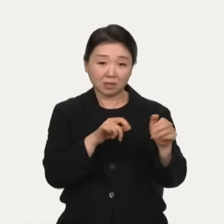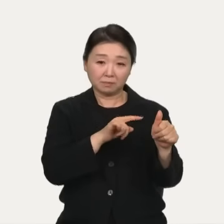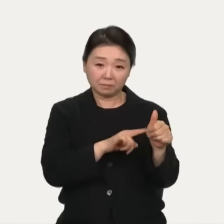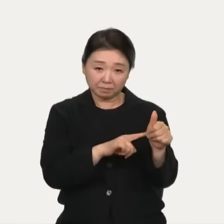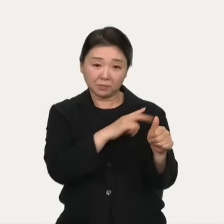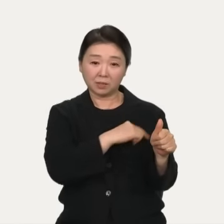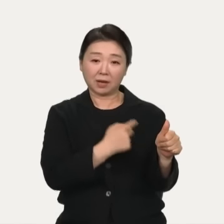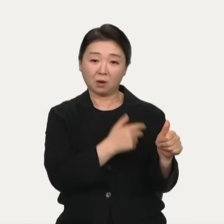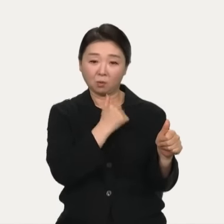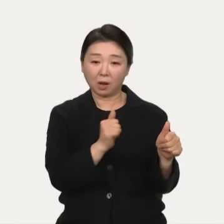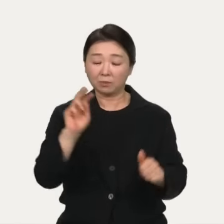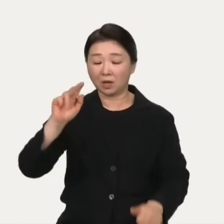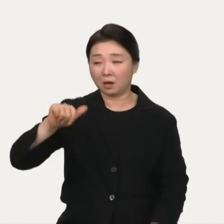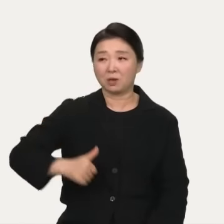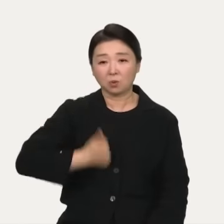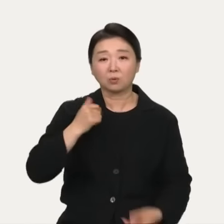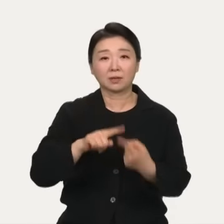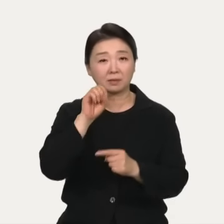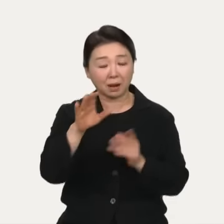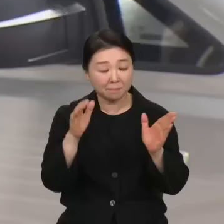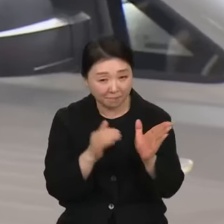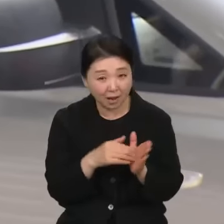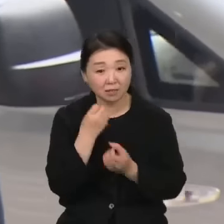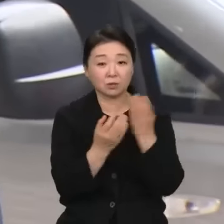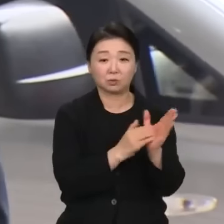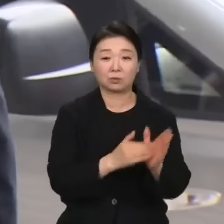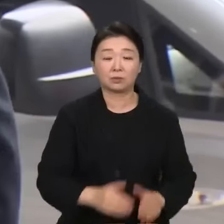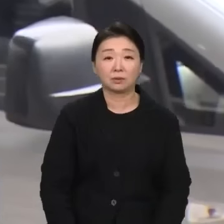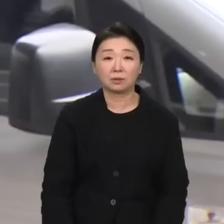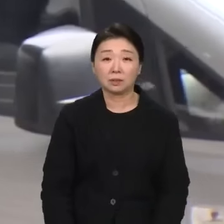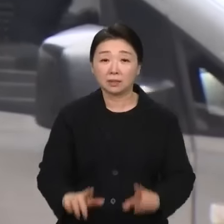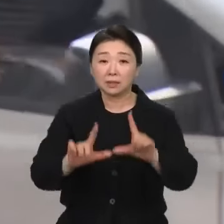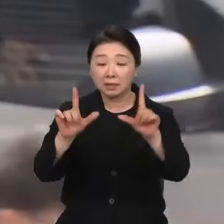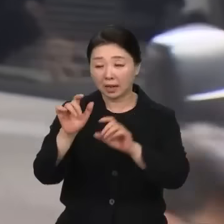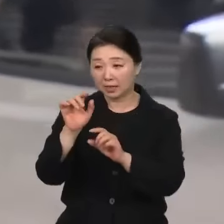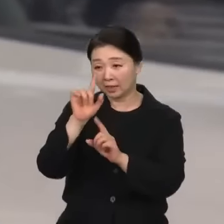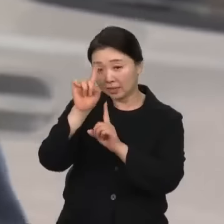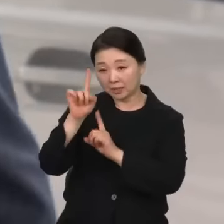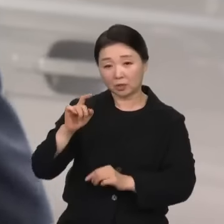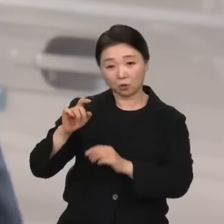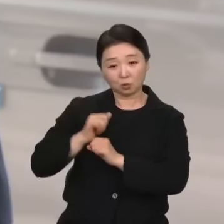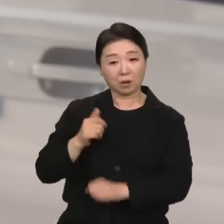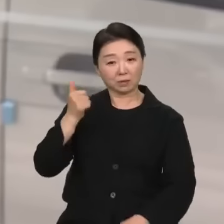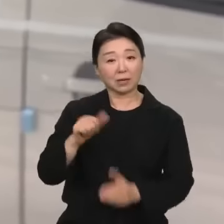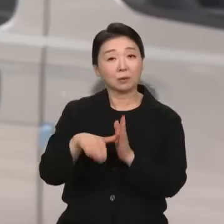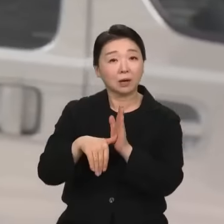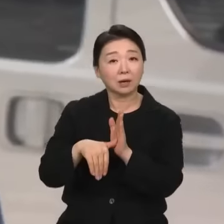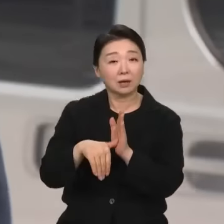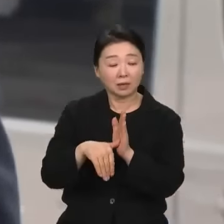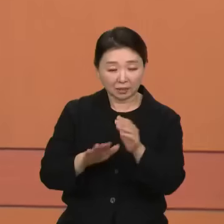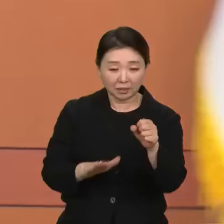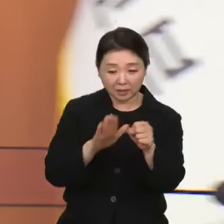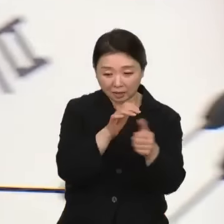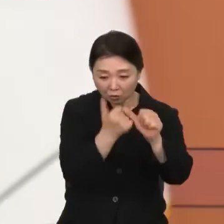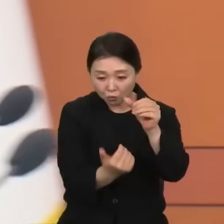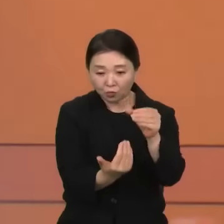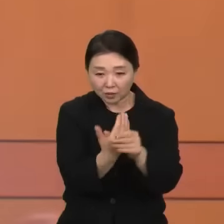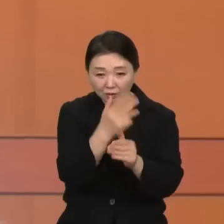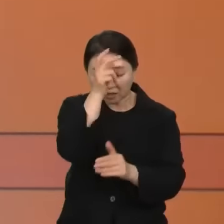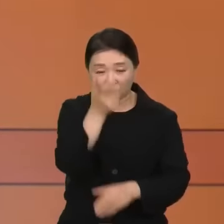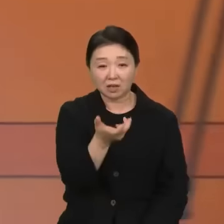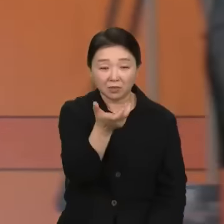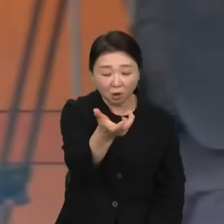VIP 경로에 대해 말을 했다고 진술한 겁니다. 이날은 이종섭 당시 국방부 장관이 최상병 순직 사건을 경찰에 넘기는